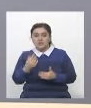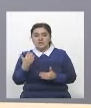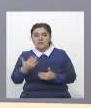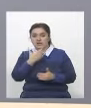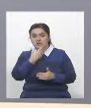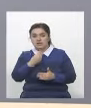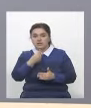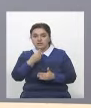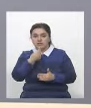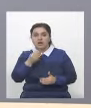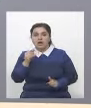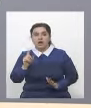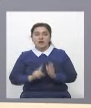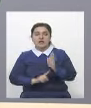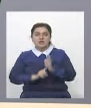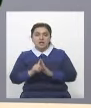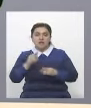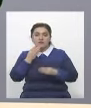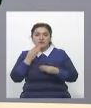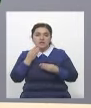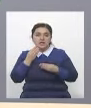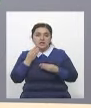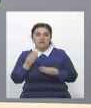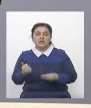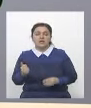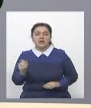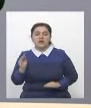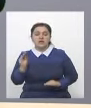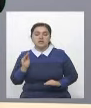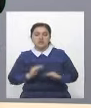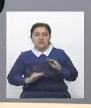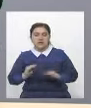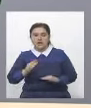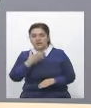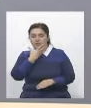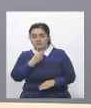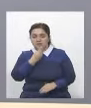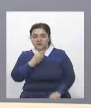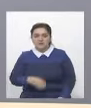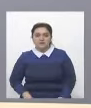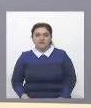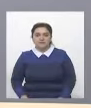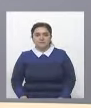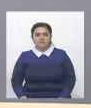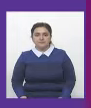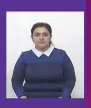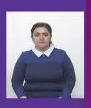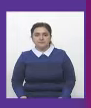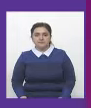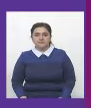суметь увидеть их красоту, они станут вдохновителями к созданию